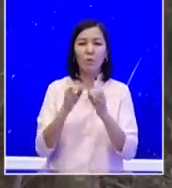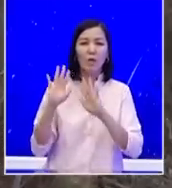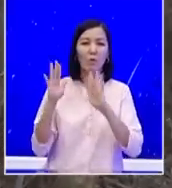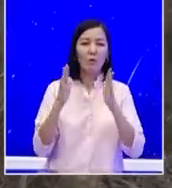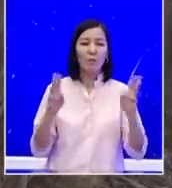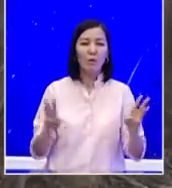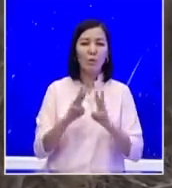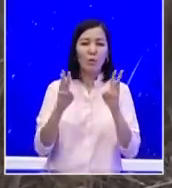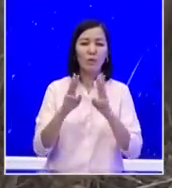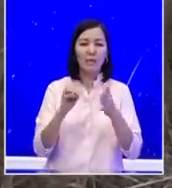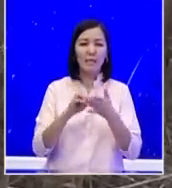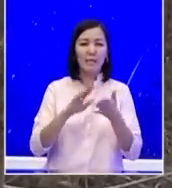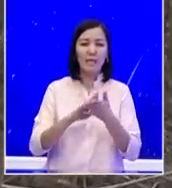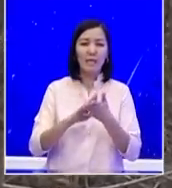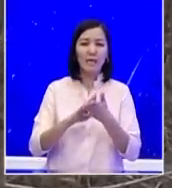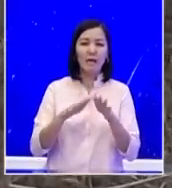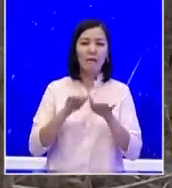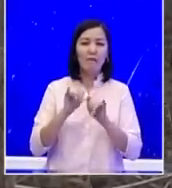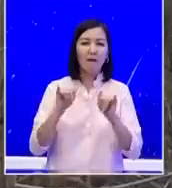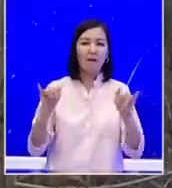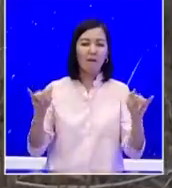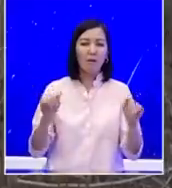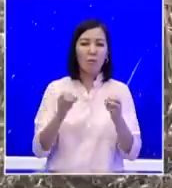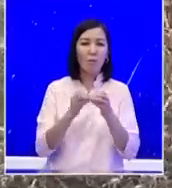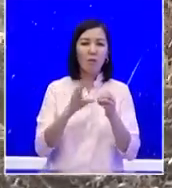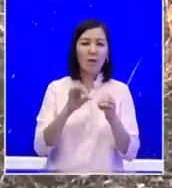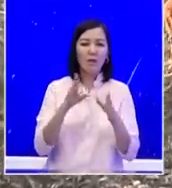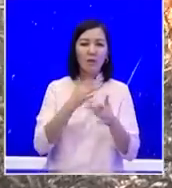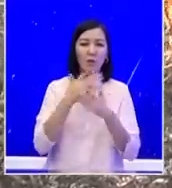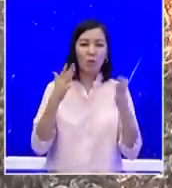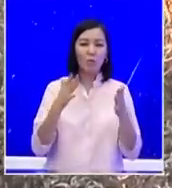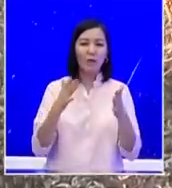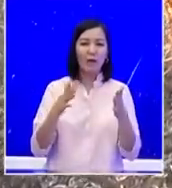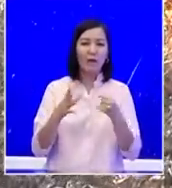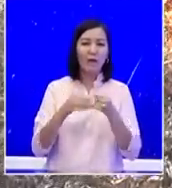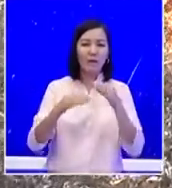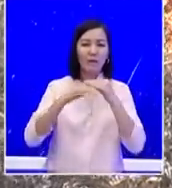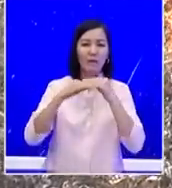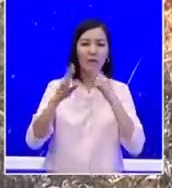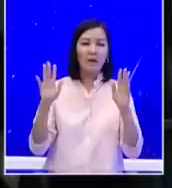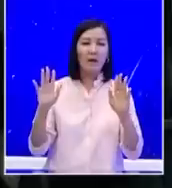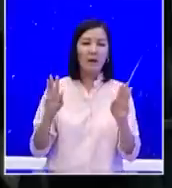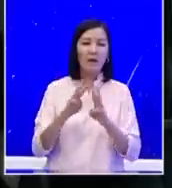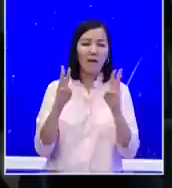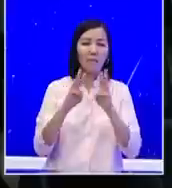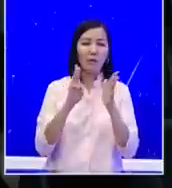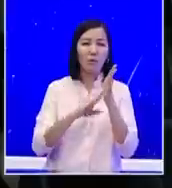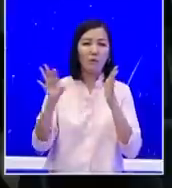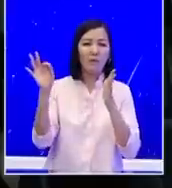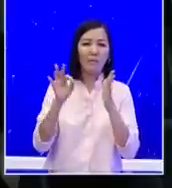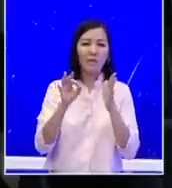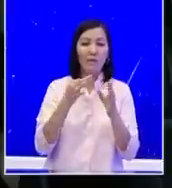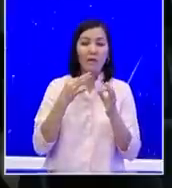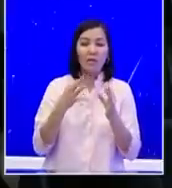тіркелген. Желді күндері оттың таралу жылдамдығы 10 есеге ұлғаяды. Көбіне дала алқаптары жануының 90% халықтың